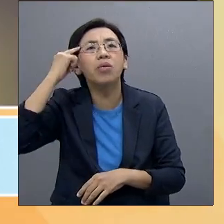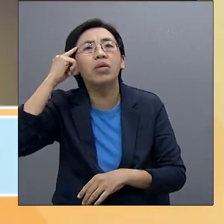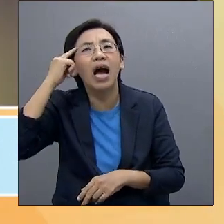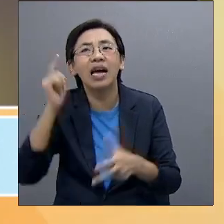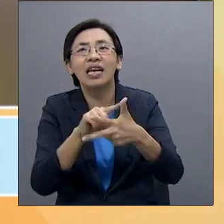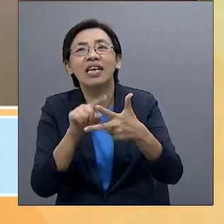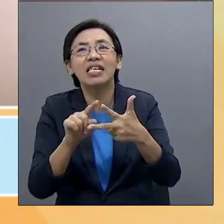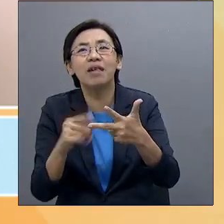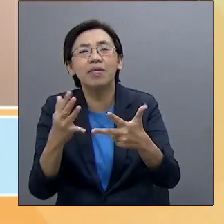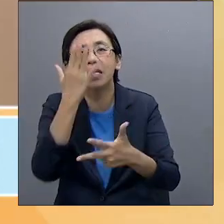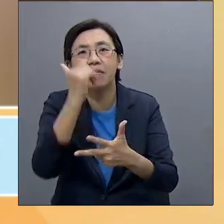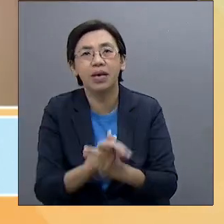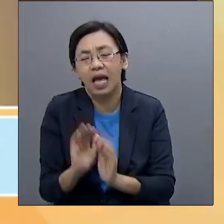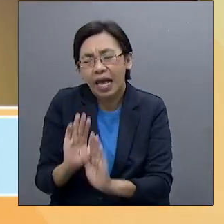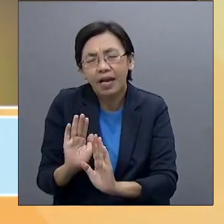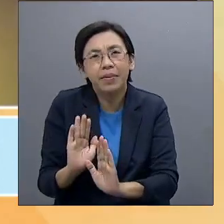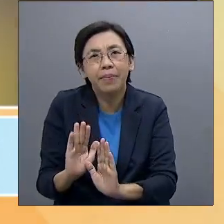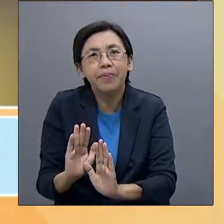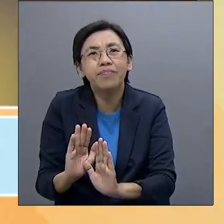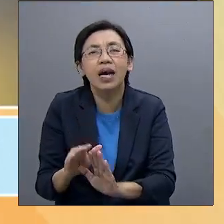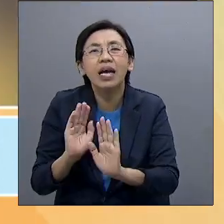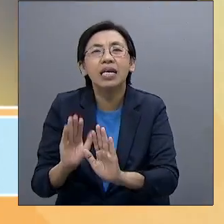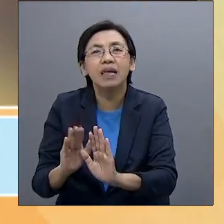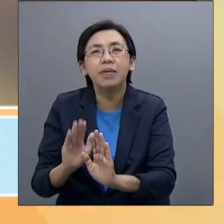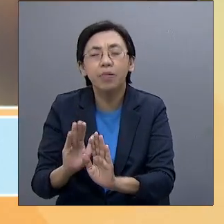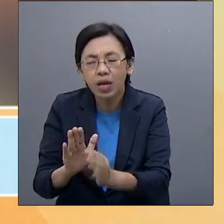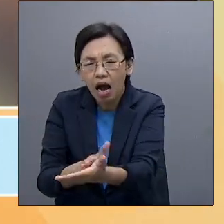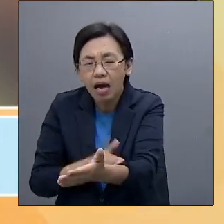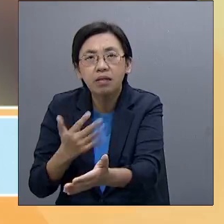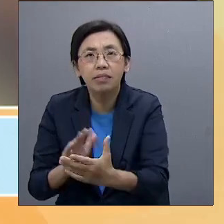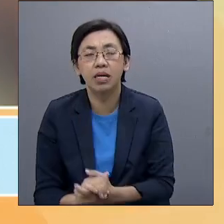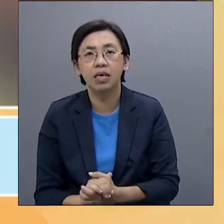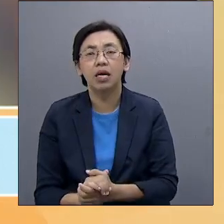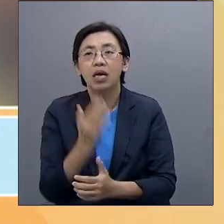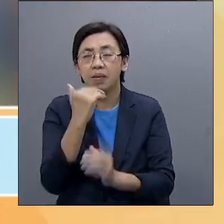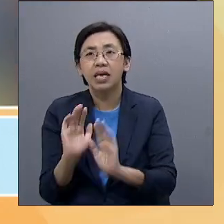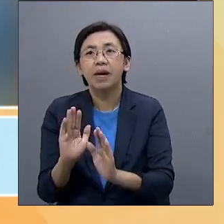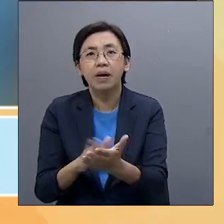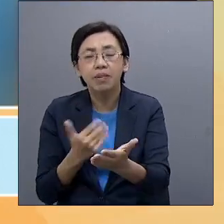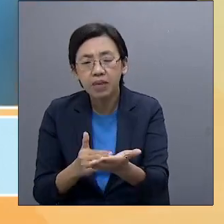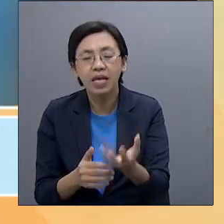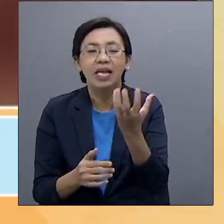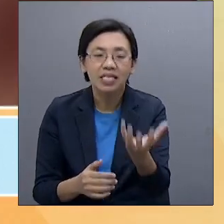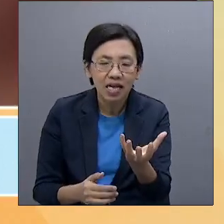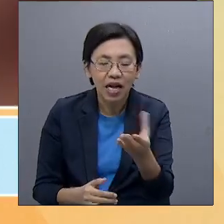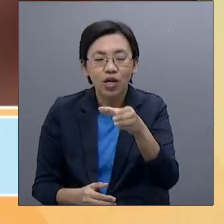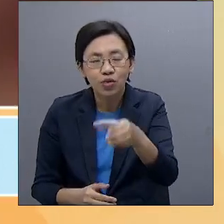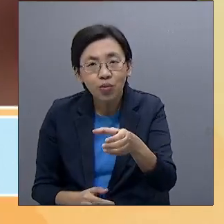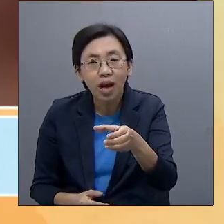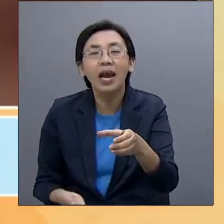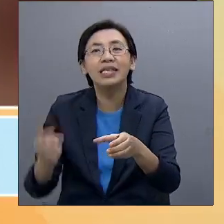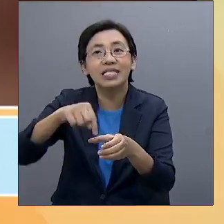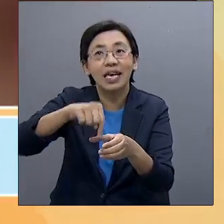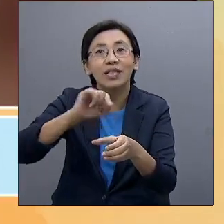ากการระเบิดเพราะตัวเองจะไม่ได้เก็บ ไม่ได้ เป็นคนเก็บไอ้ลิควิดไนโตรเจนก็จะใส่มาในถ้วยในชามเรียบร้อยใช่ไหม ครับครับ นะ